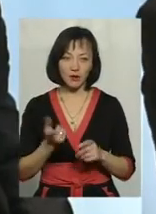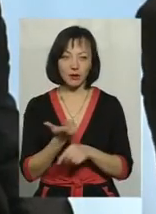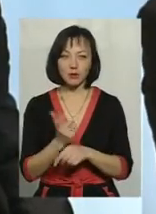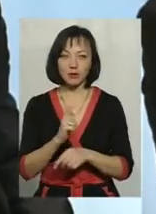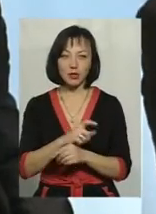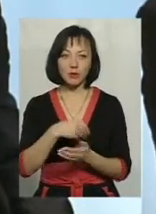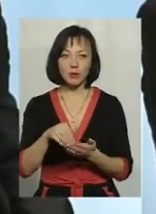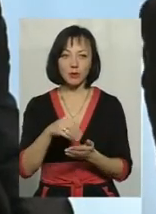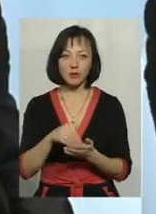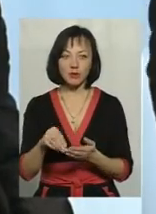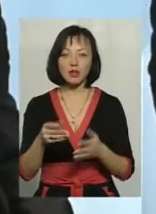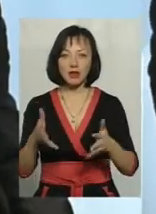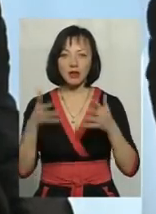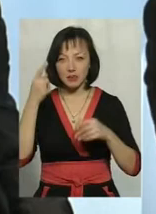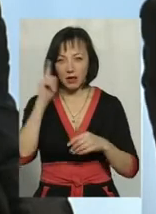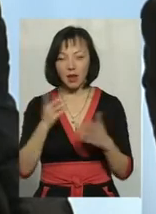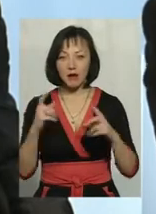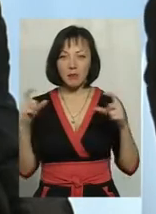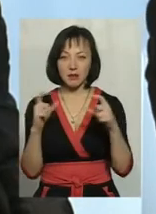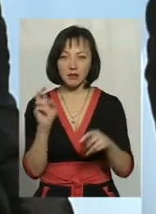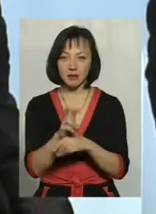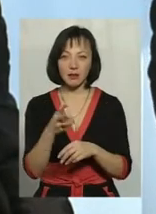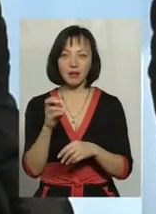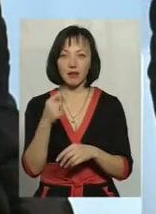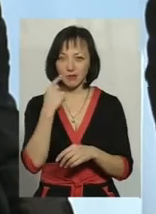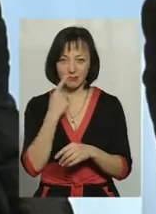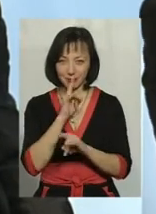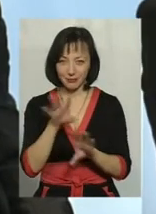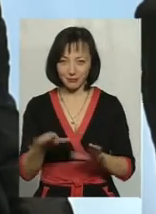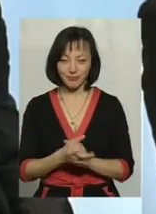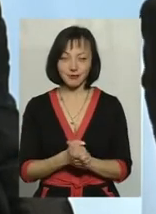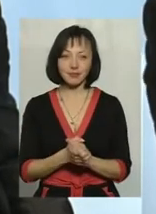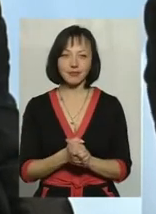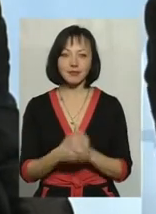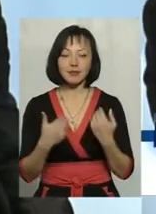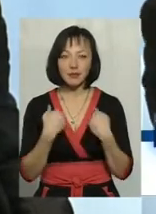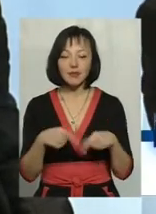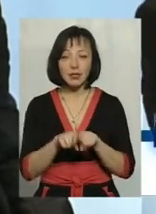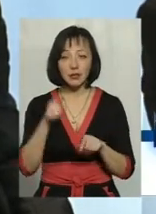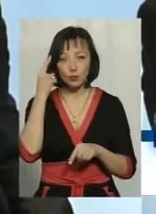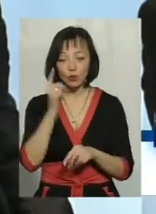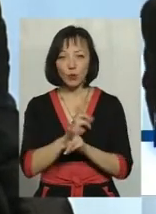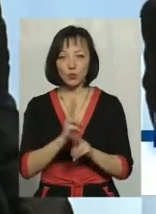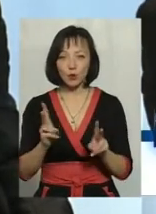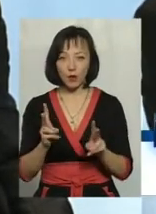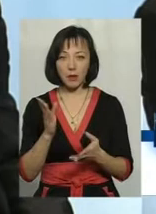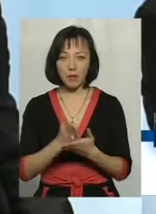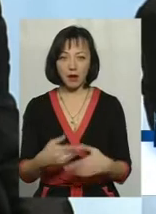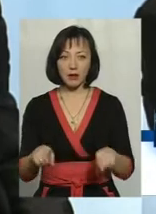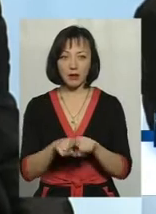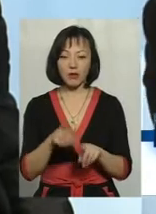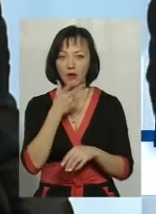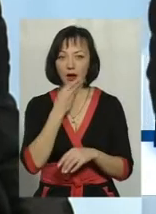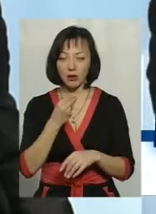більшість покупців наших вже чітко знають, в який магазин йти і де їх не образять. Я так гадаю, що ті, хто мають таку